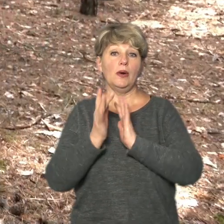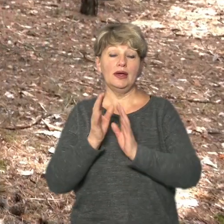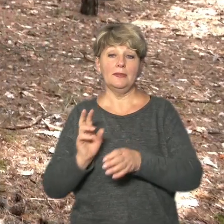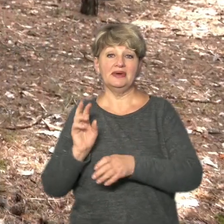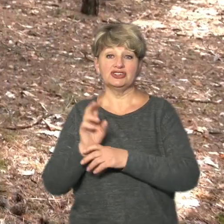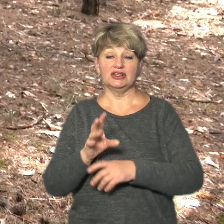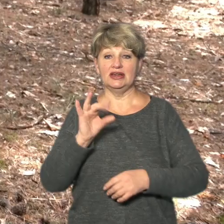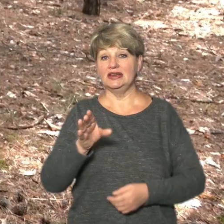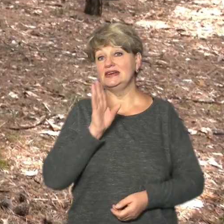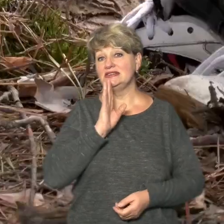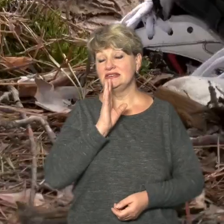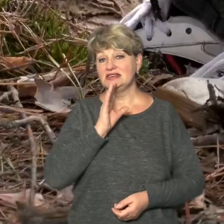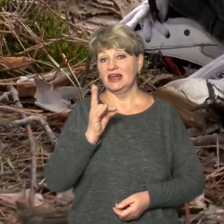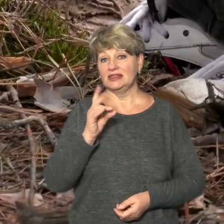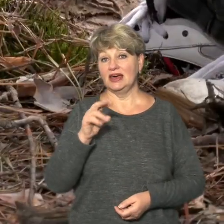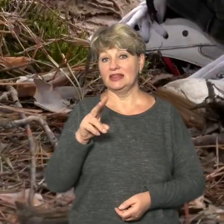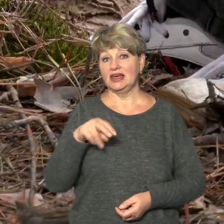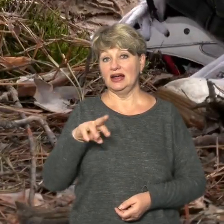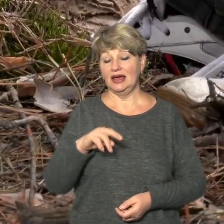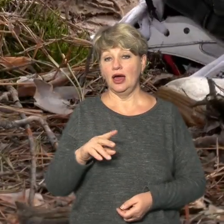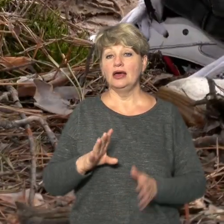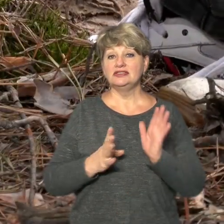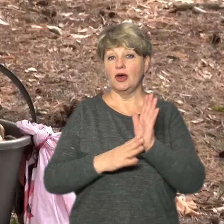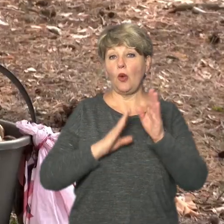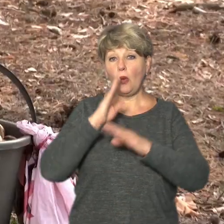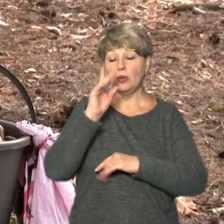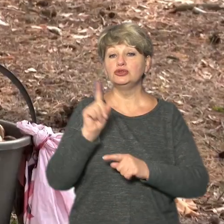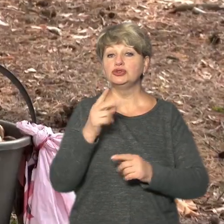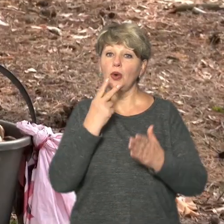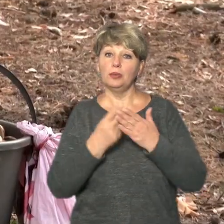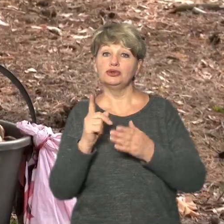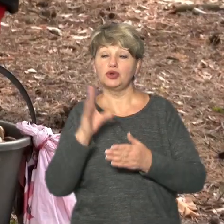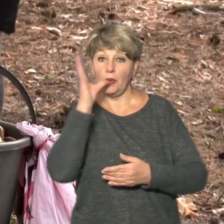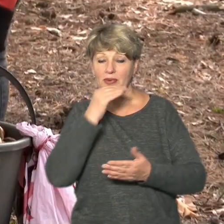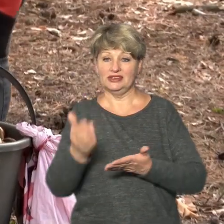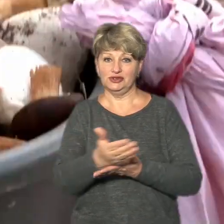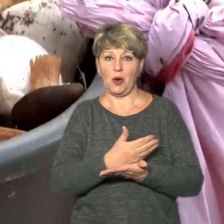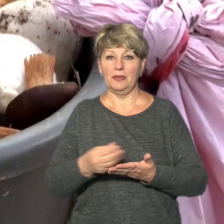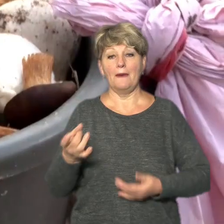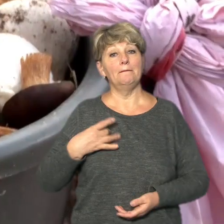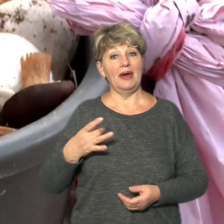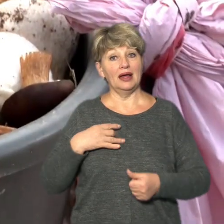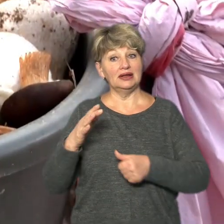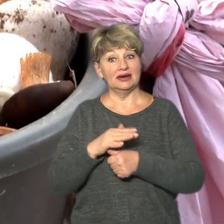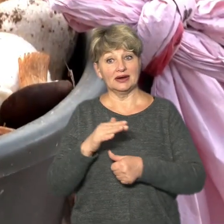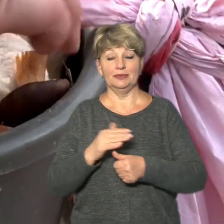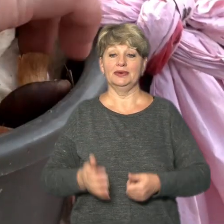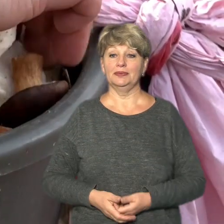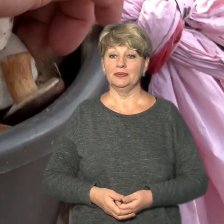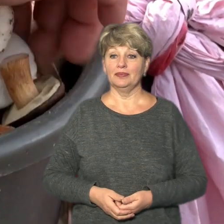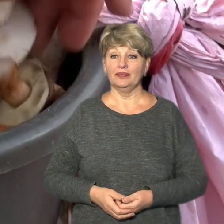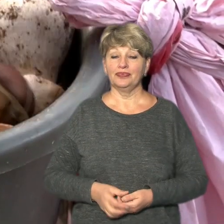Наталія показує що встигла зібрати з 9-ї ранку це білі гриби А оце такі